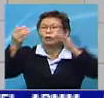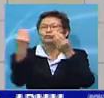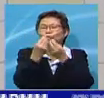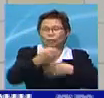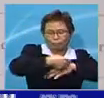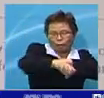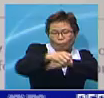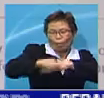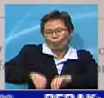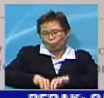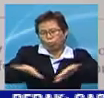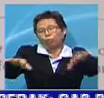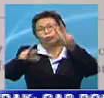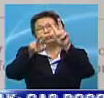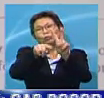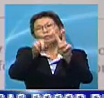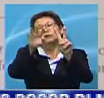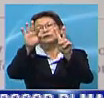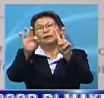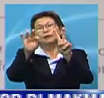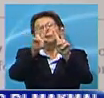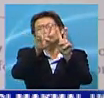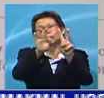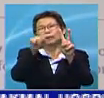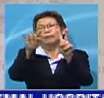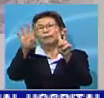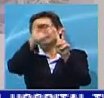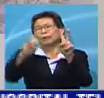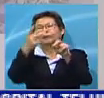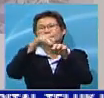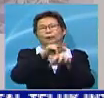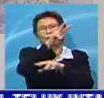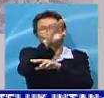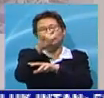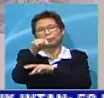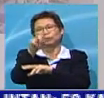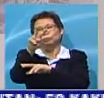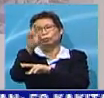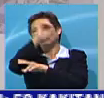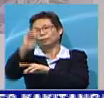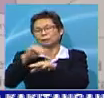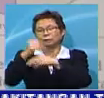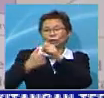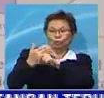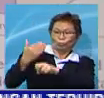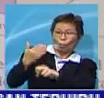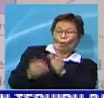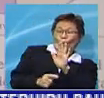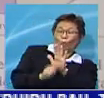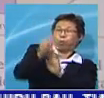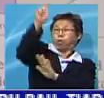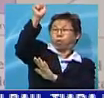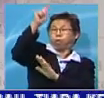jumlah eksport berkembang 29.4% daripada 28.2% tahun sebelumnya tertinggi